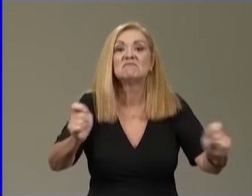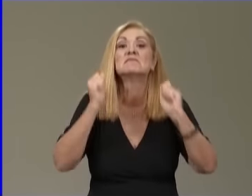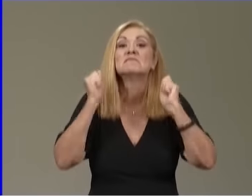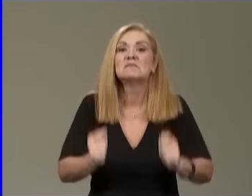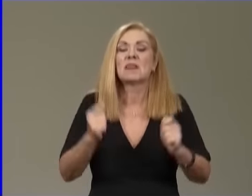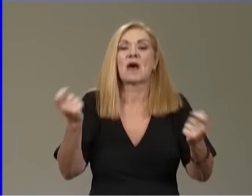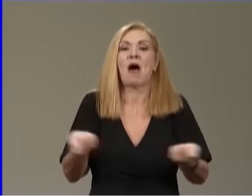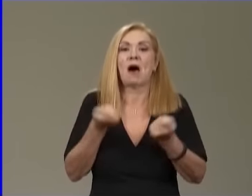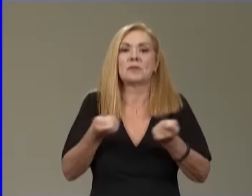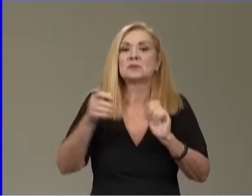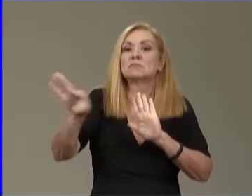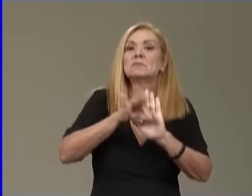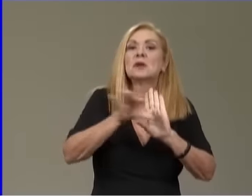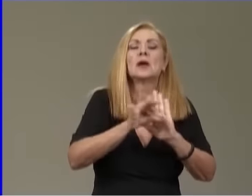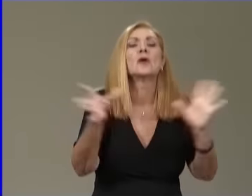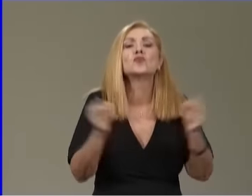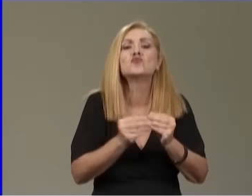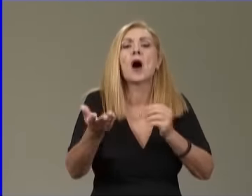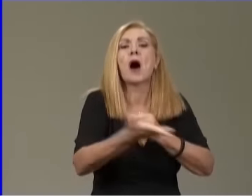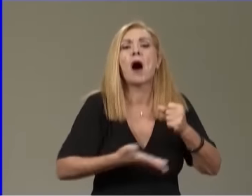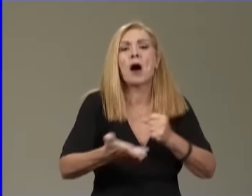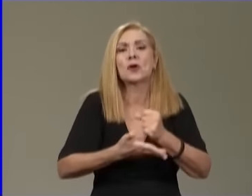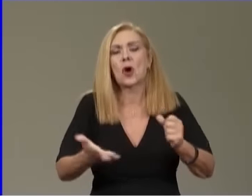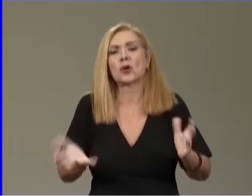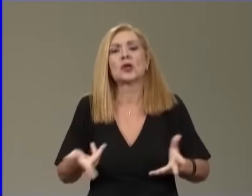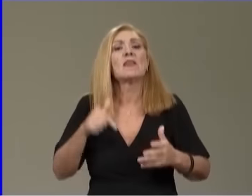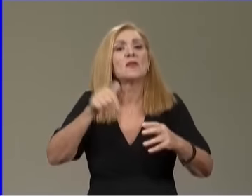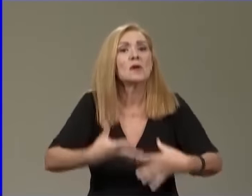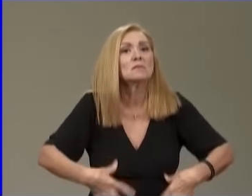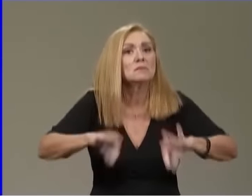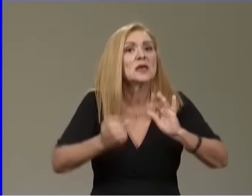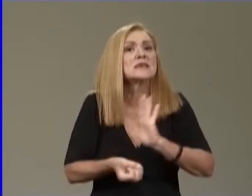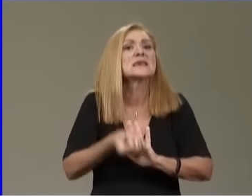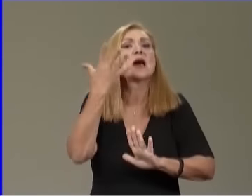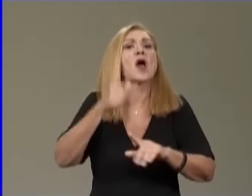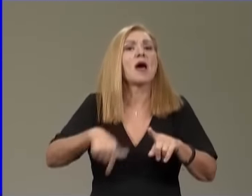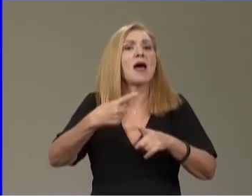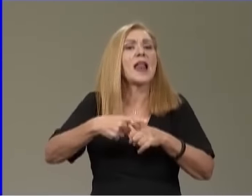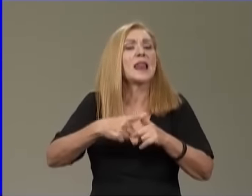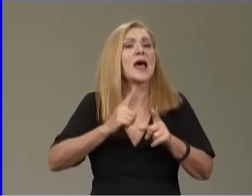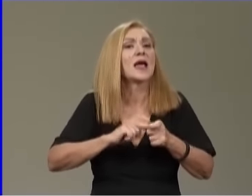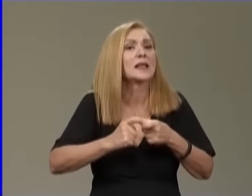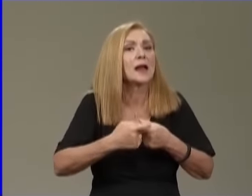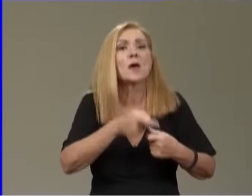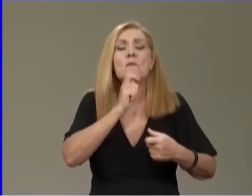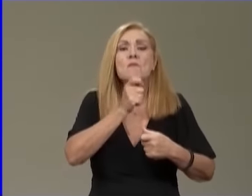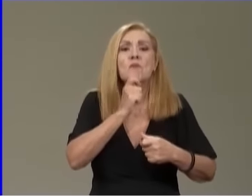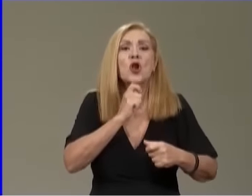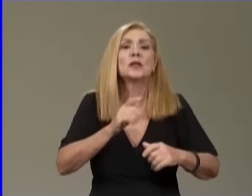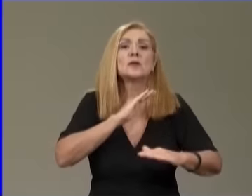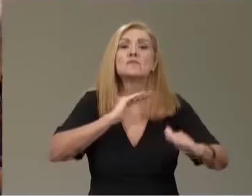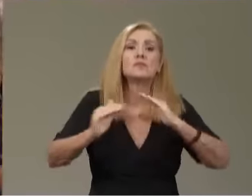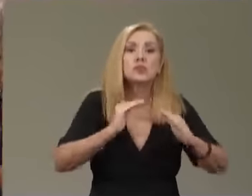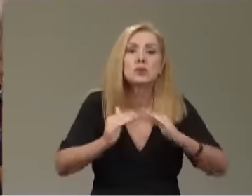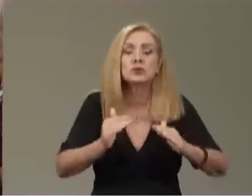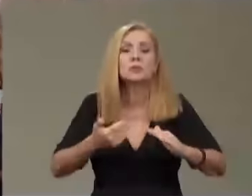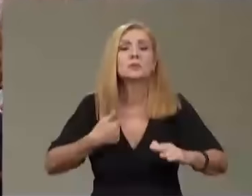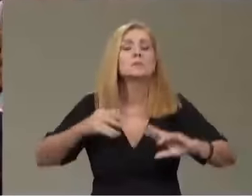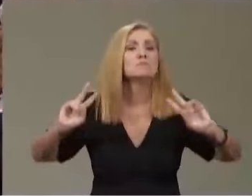εργατών γης. Να φέρω για ένα παράδειγμα. Startup ελληνικές εταιρείες ασχολούνται με τα ζητήματα της πολιτικής προστασίας, τον έγκαιρο εντοπισμό